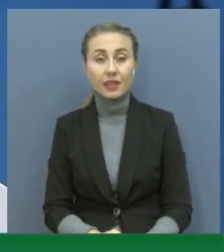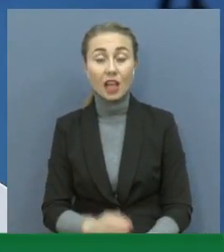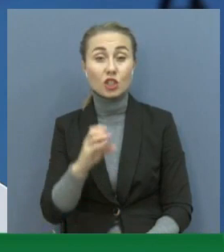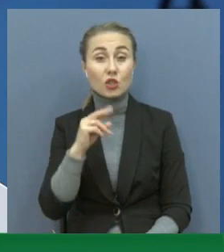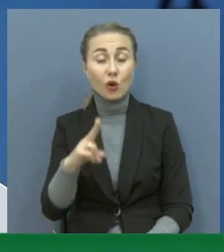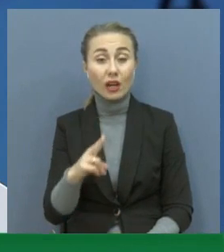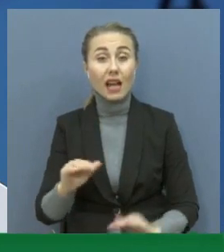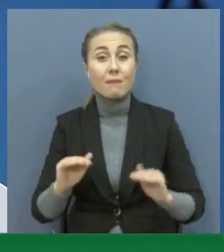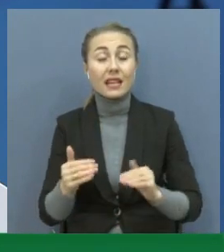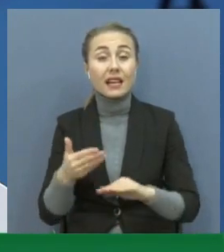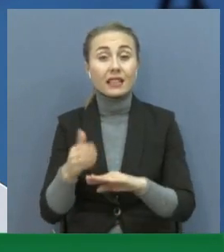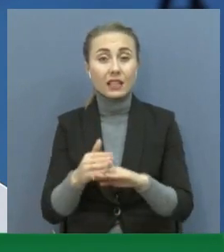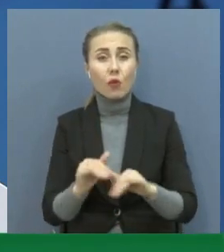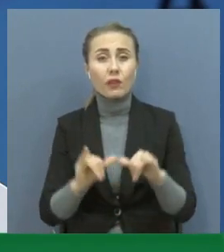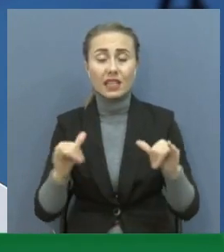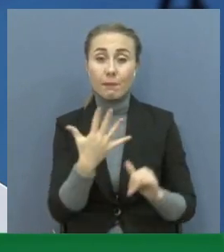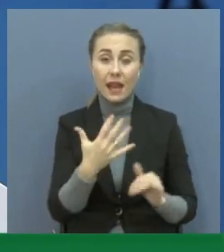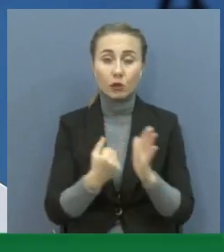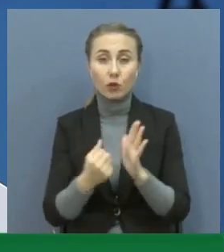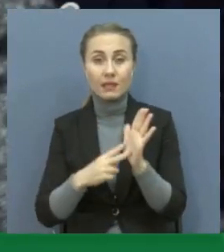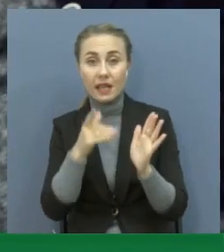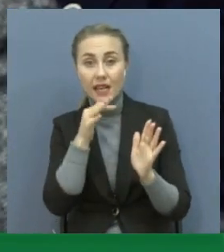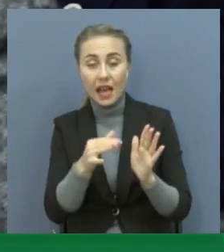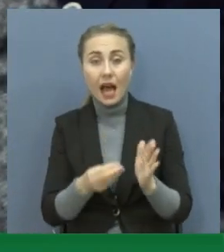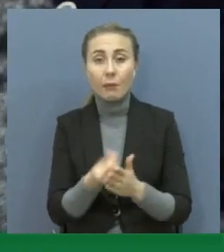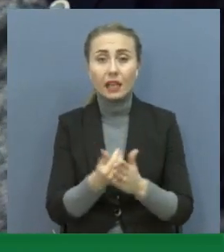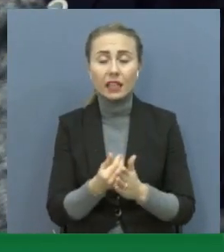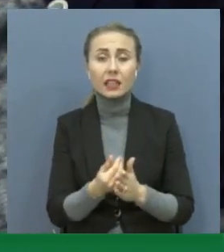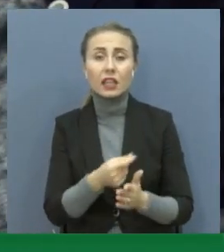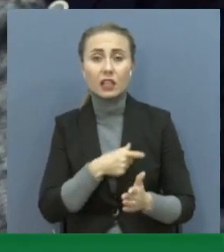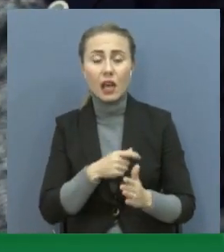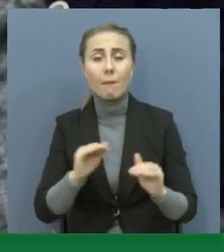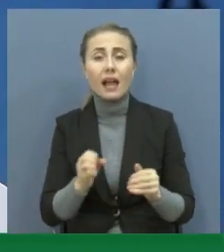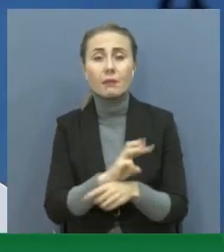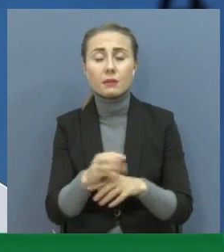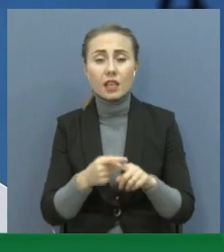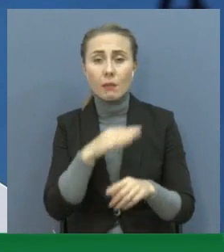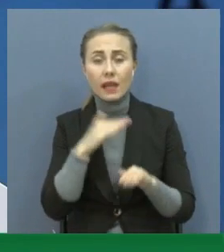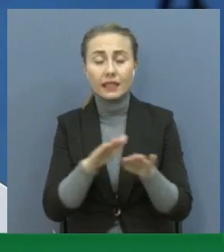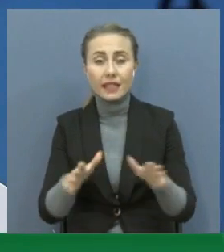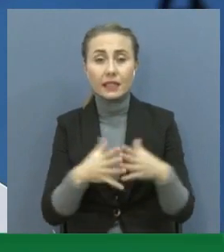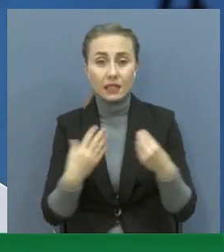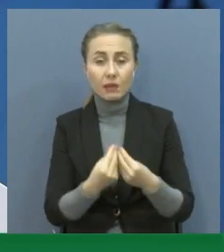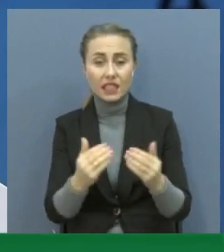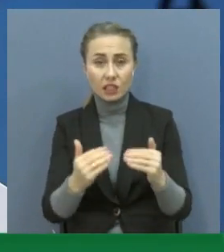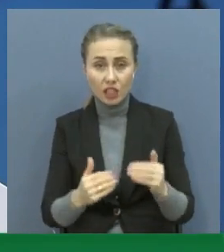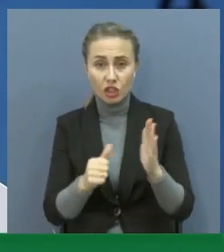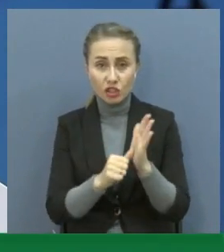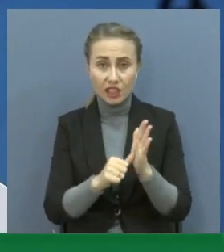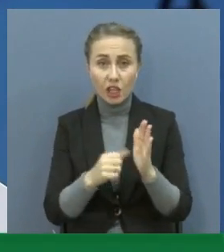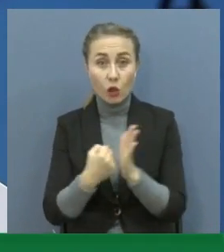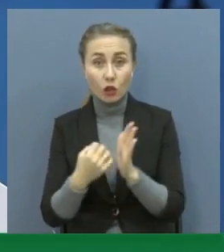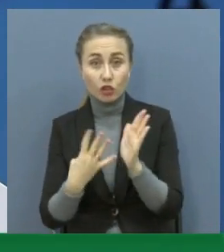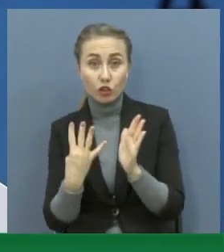Срок микрокредитования увеличен с 5 до 7 лет. Оплата труда членов малообеспеченных и многодетных семей снижена с 6 до